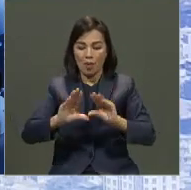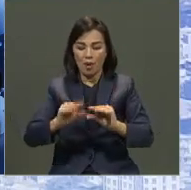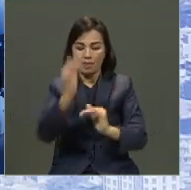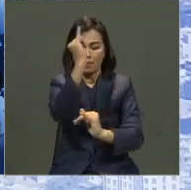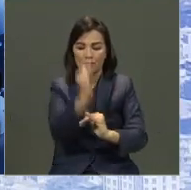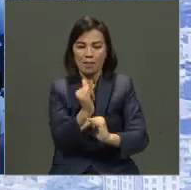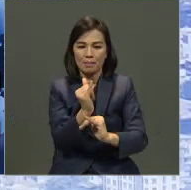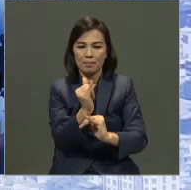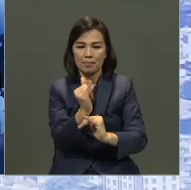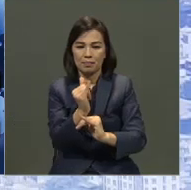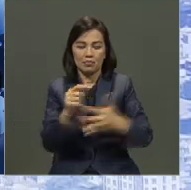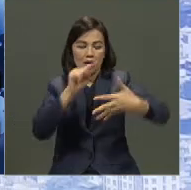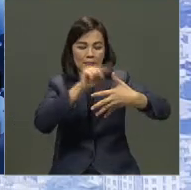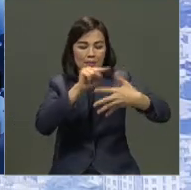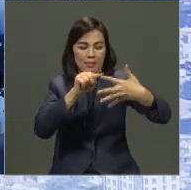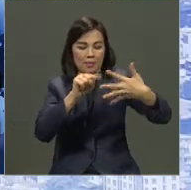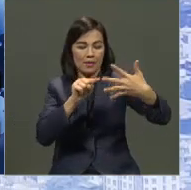ที่อยู่ใน 5